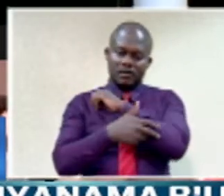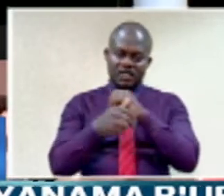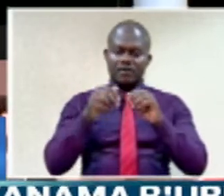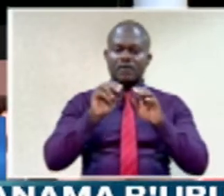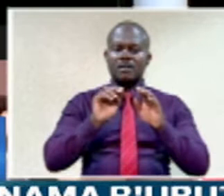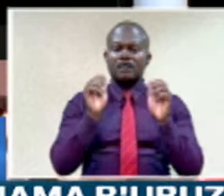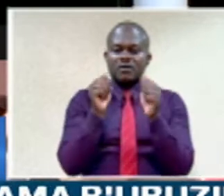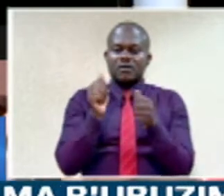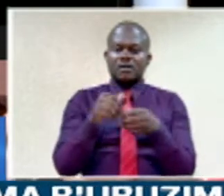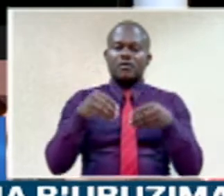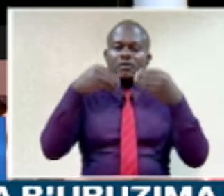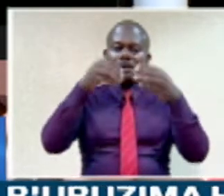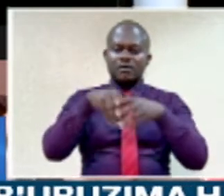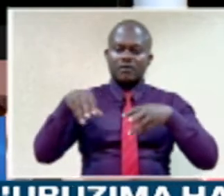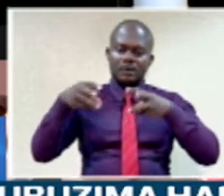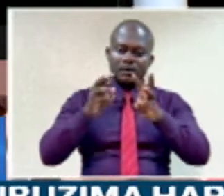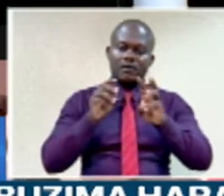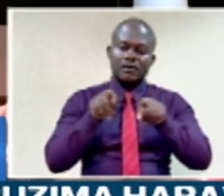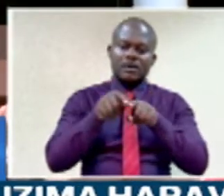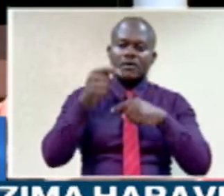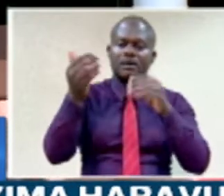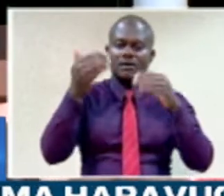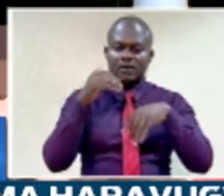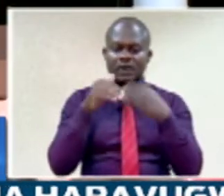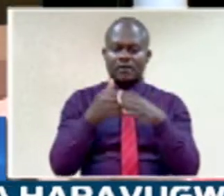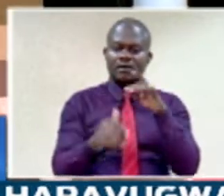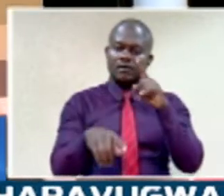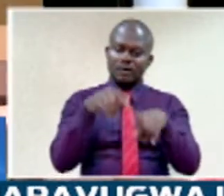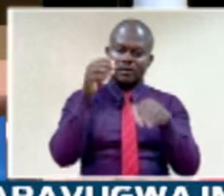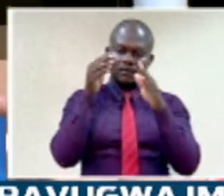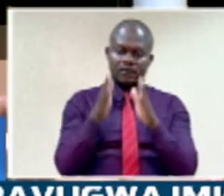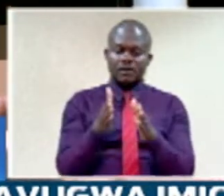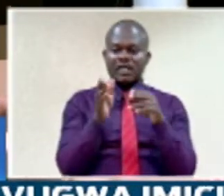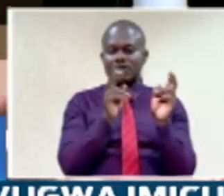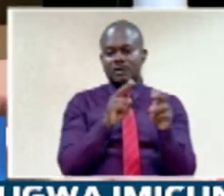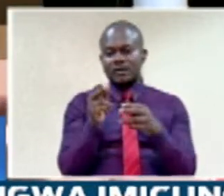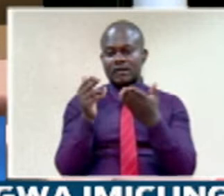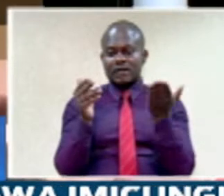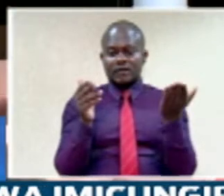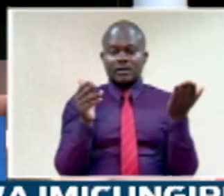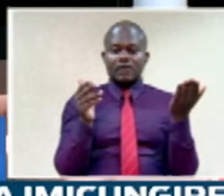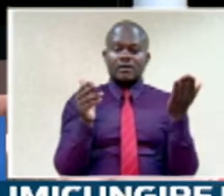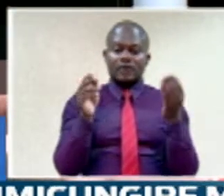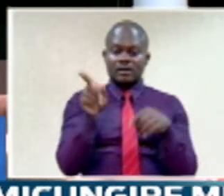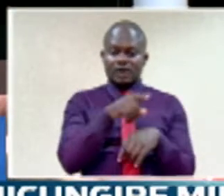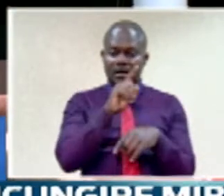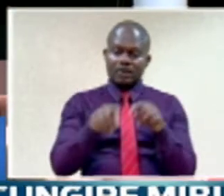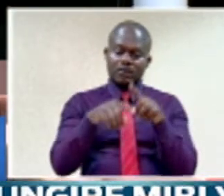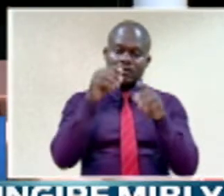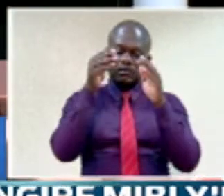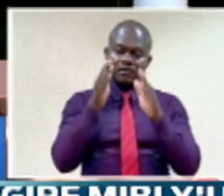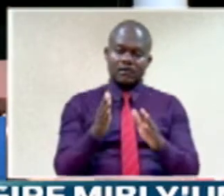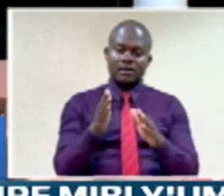bakayizana, nagiye mbatanga mu ubwo buryo nabo barabazana. Ibyo kwica umuntu ubundi urebye icyaha ubundi cyo kwica